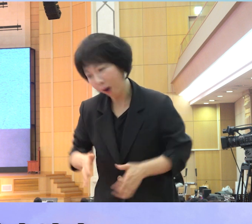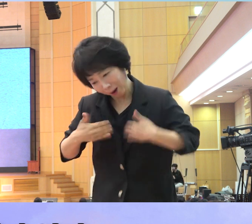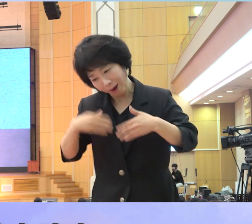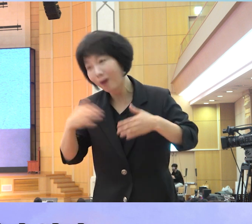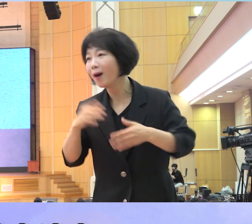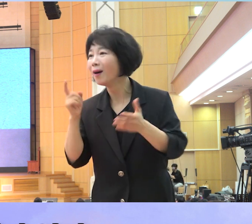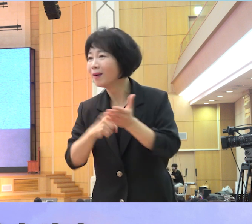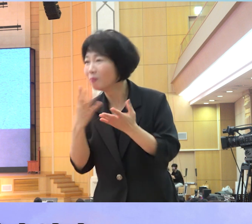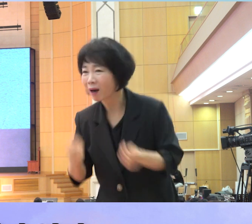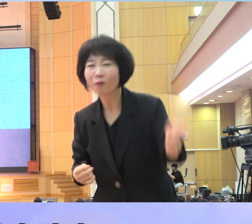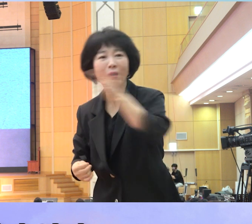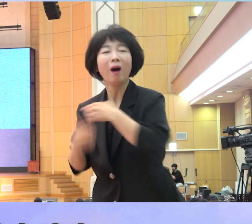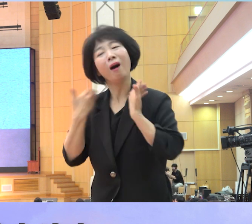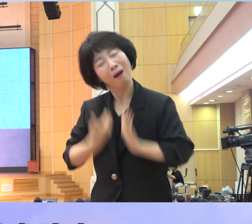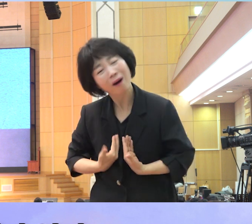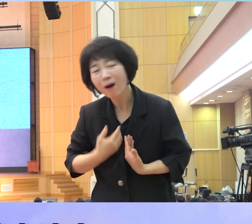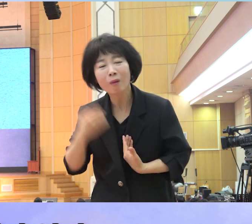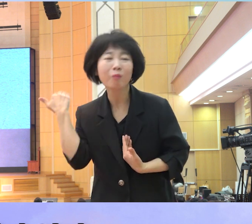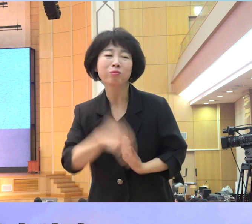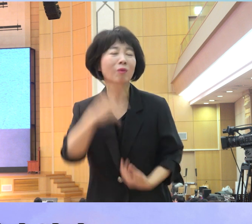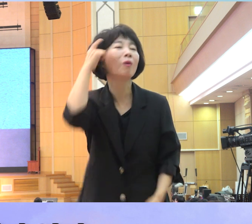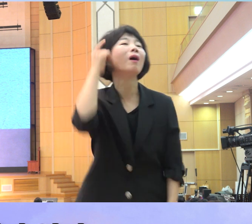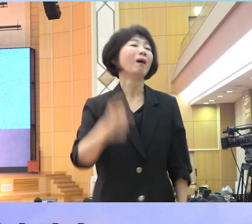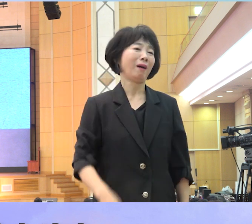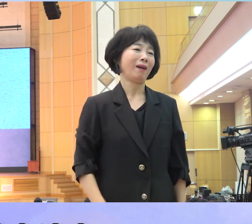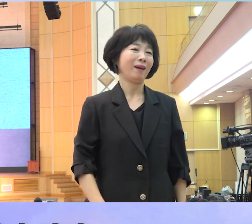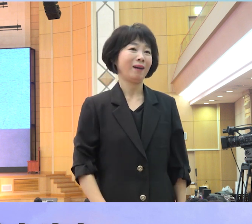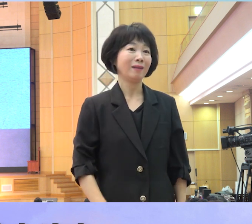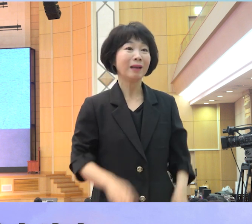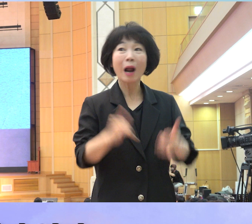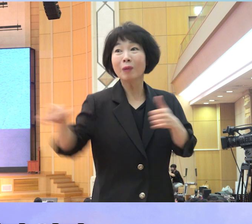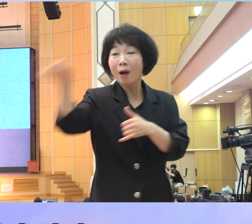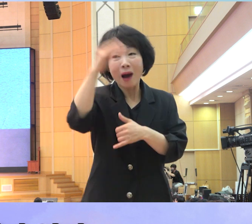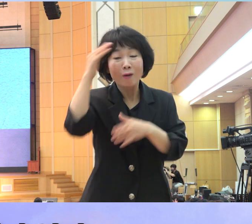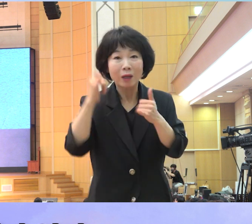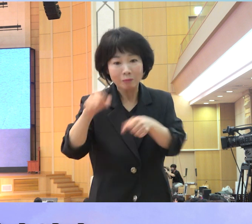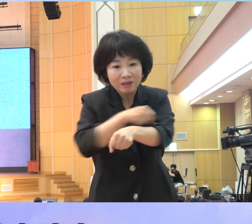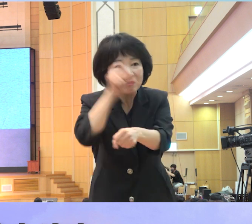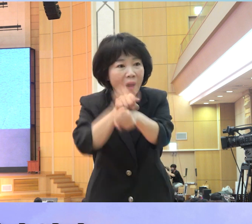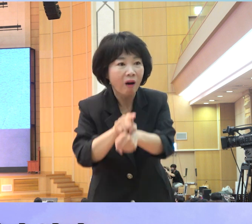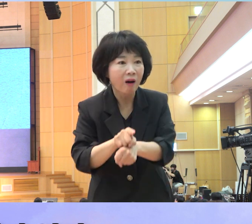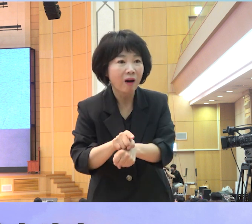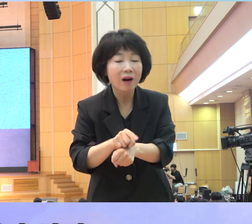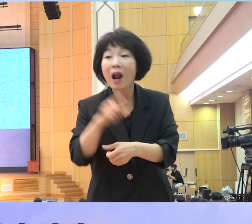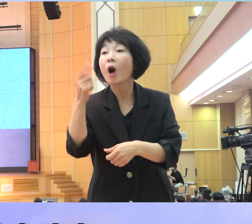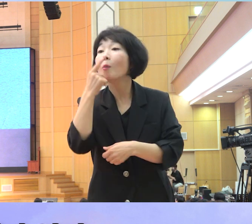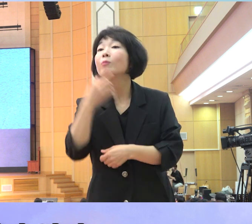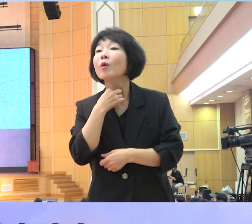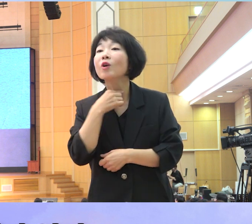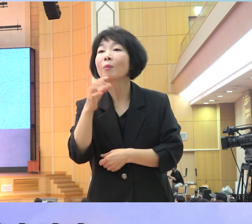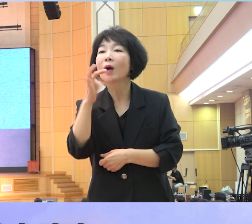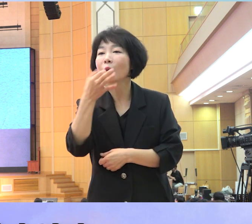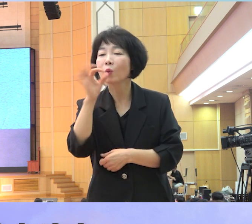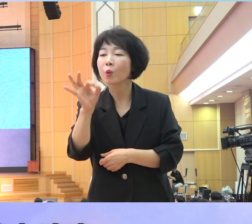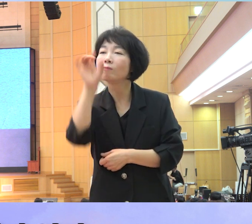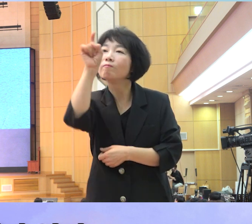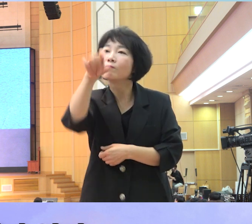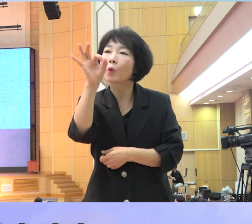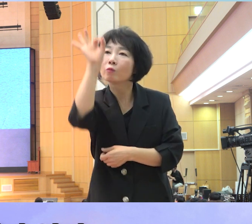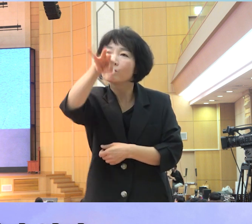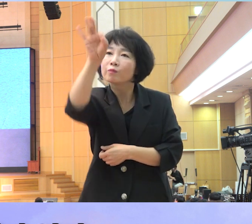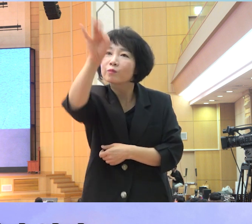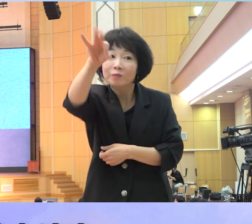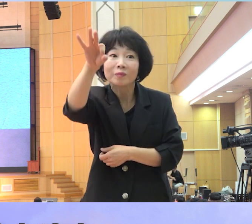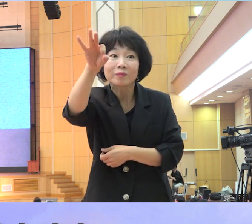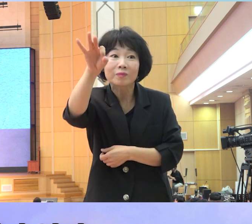제가 이거를 보고 나서요, 와, 맞다 이런 생각이 들더라고요. 우리